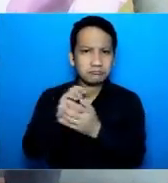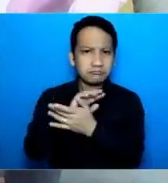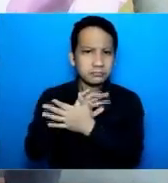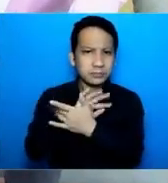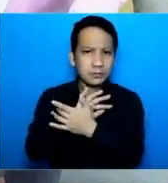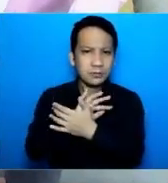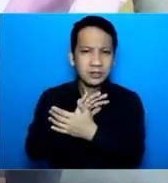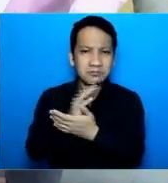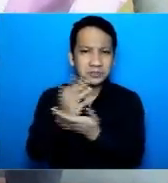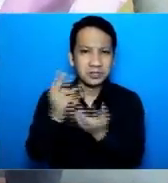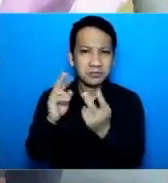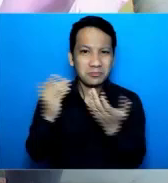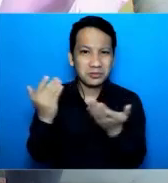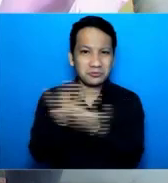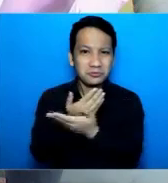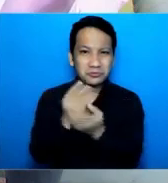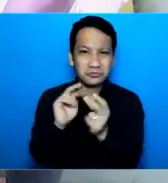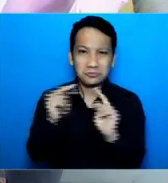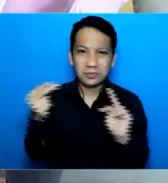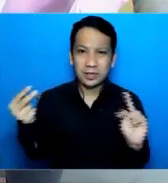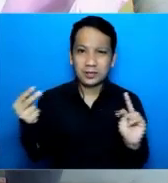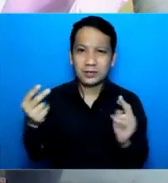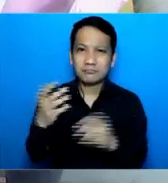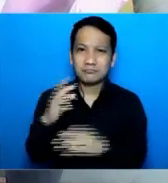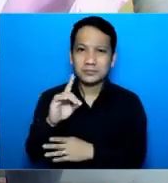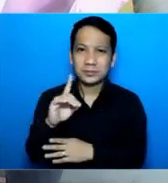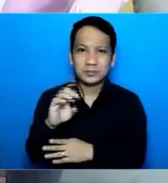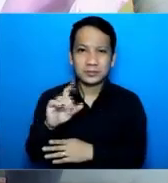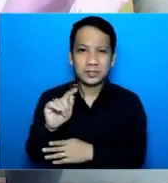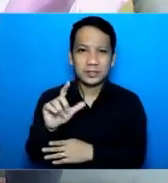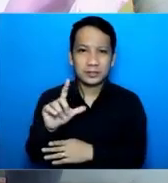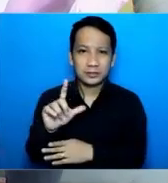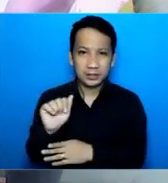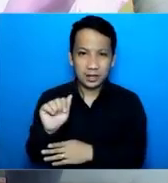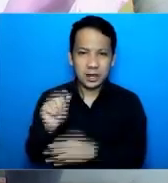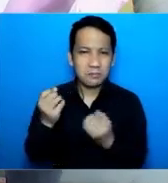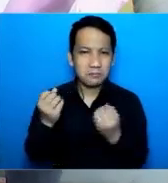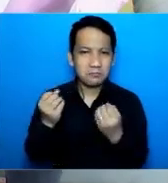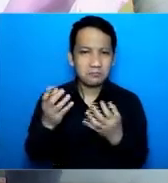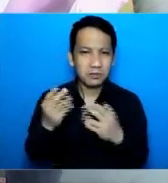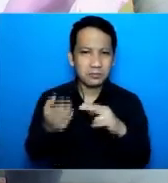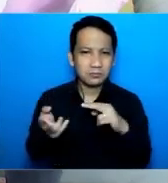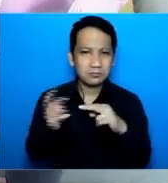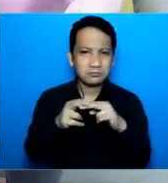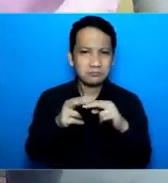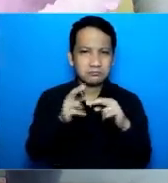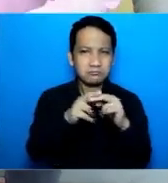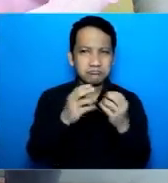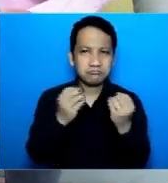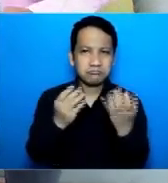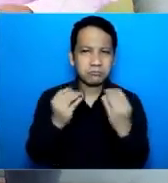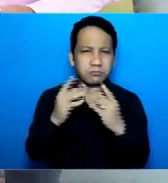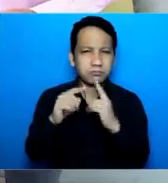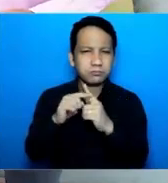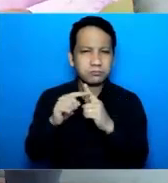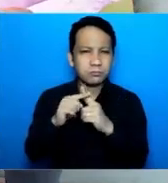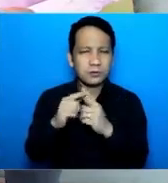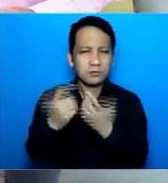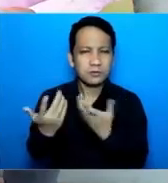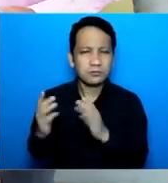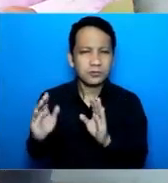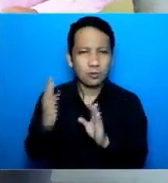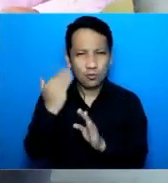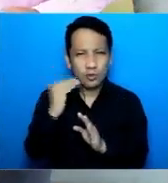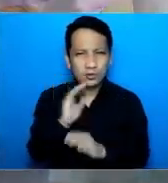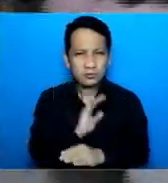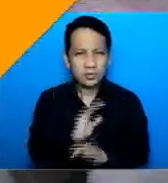sa health experts, maaaring may kinalaman din sa pagtaas ng mga kaso sa Indonesia ang naging behavior ng mga mamamayan doon. Narito po ang